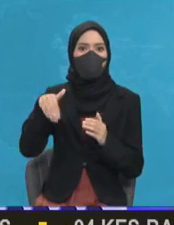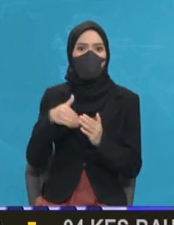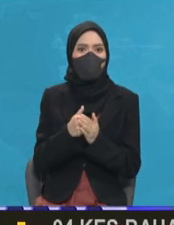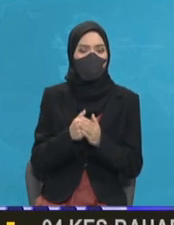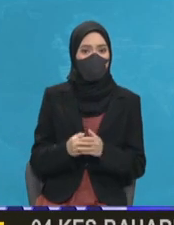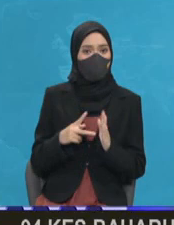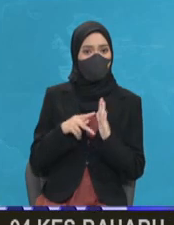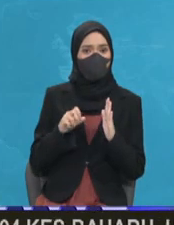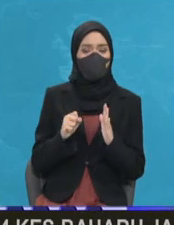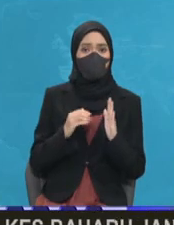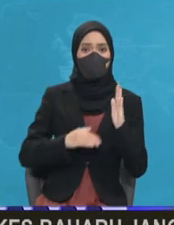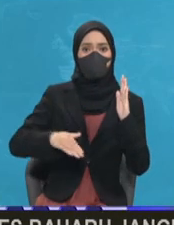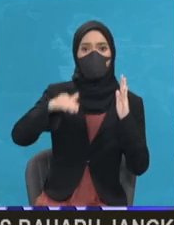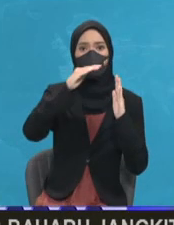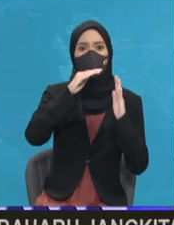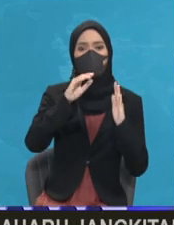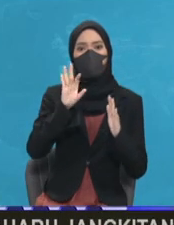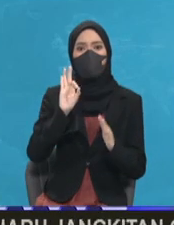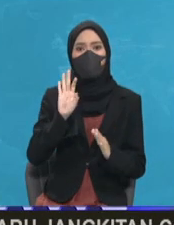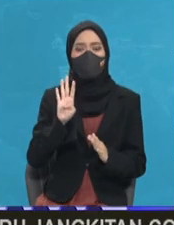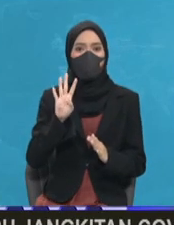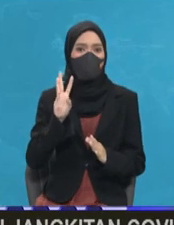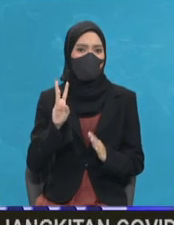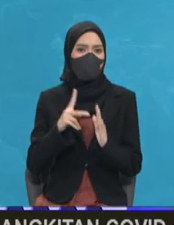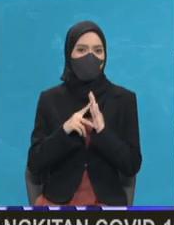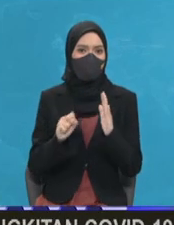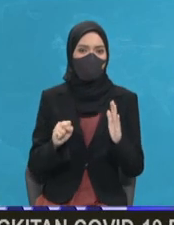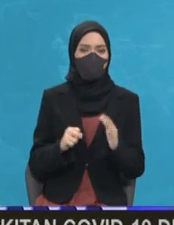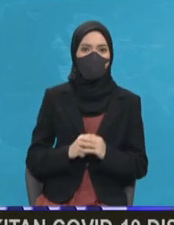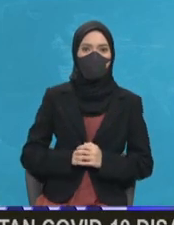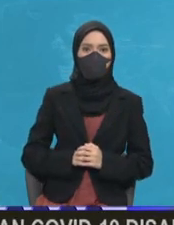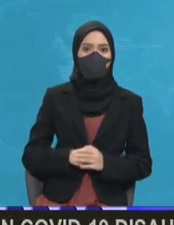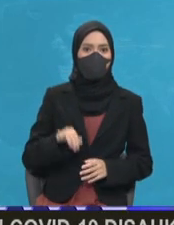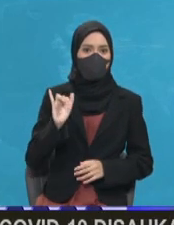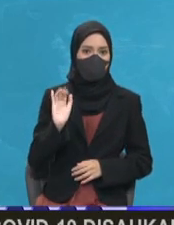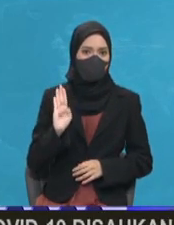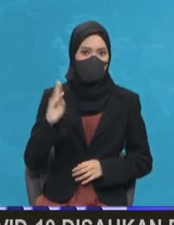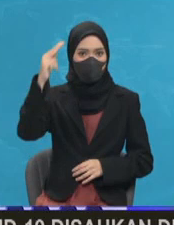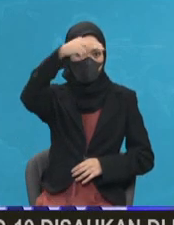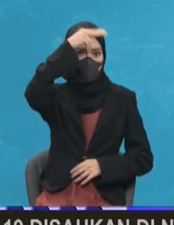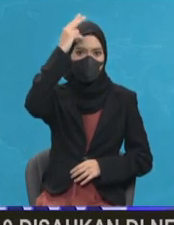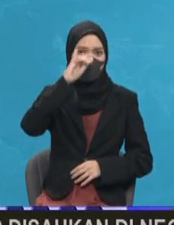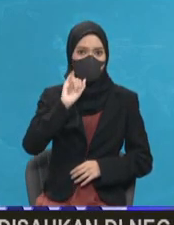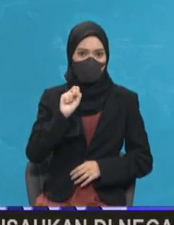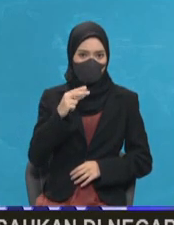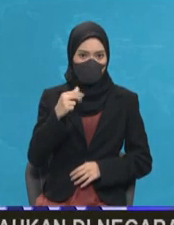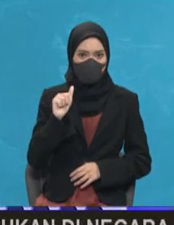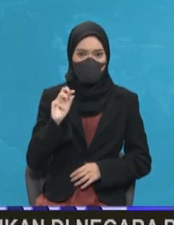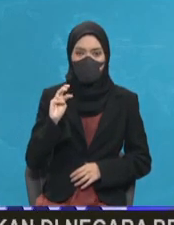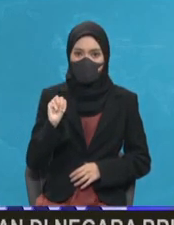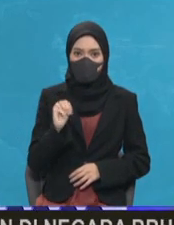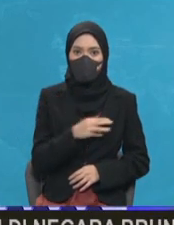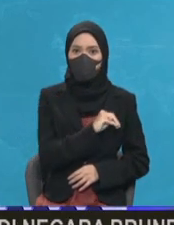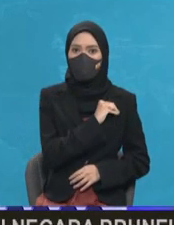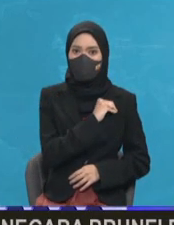keseluruhan Keys meningkat kepada 946 cash yang berformat Datuk Sri Setya Doktor Haji Almu mati Syam